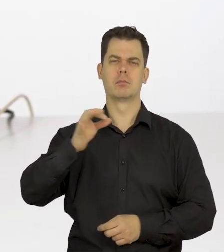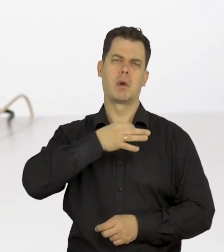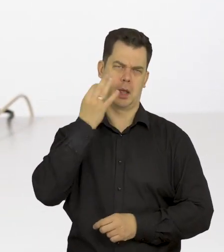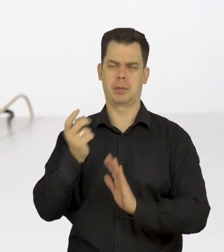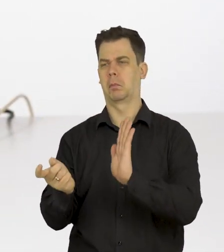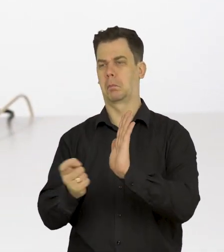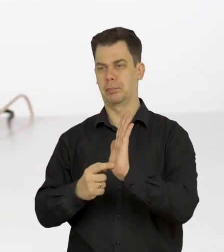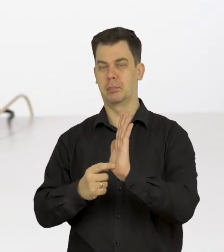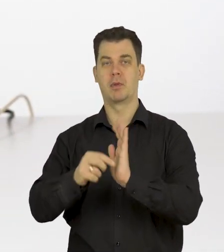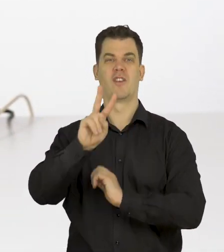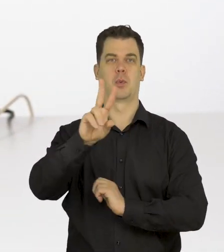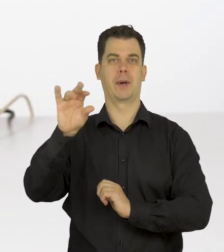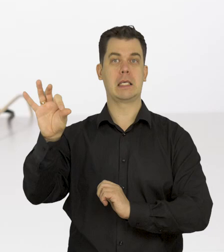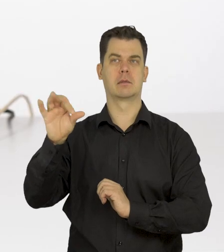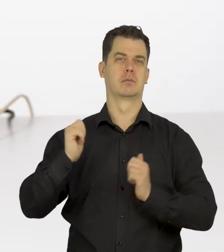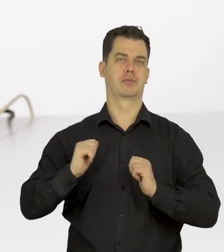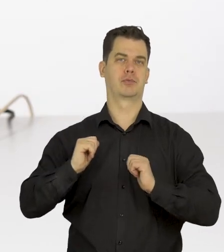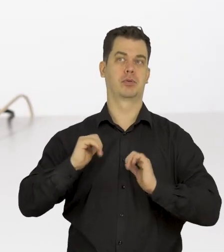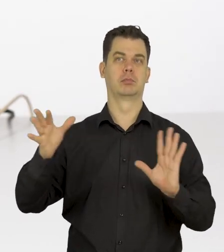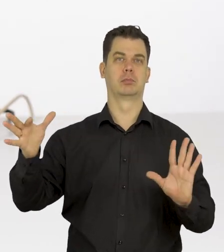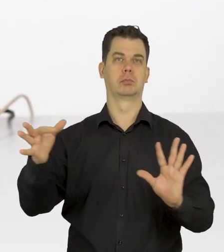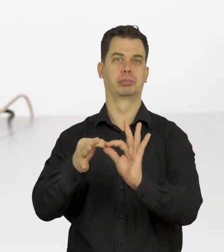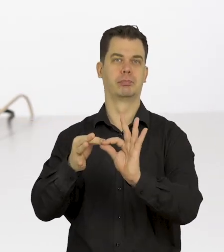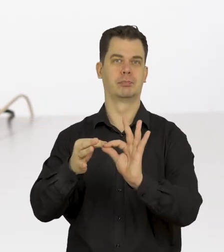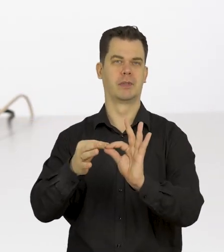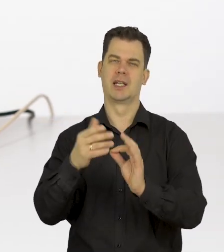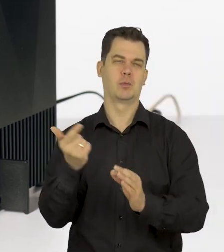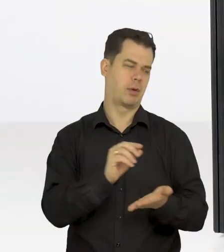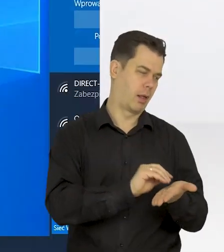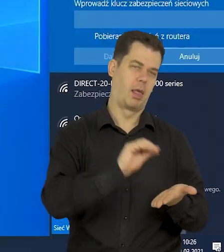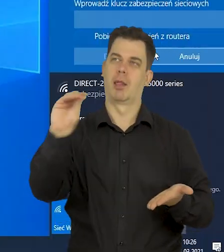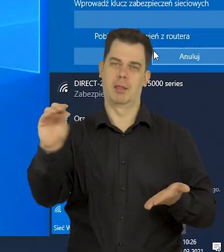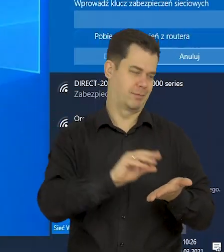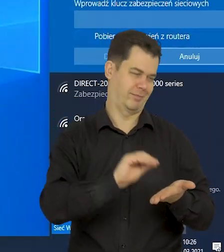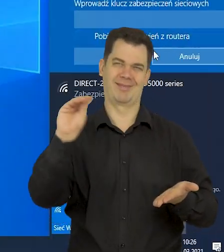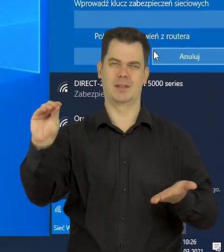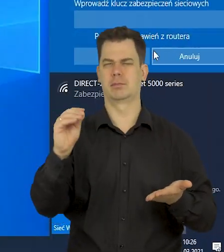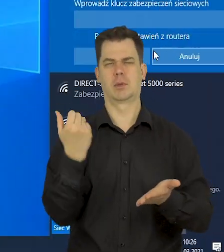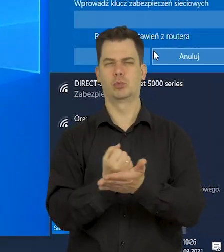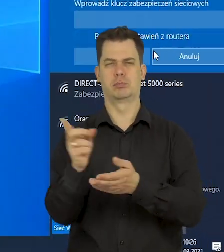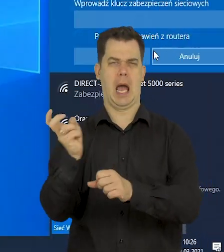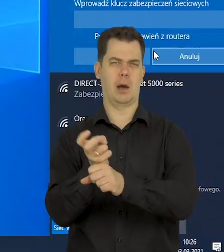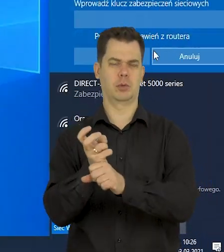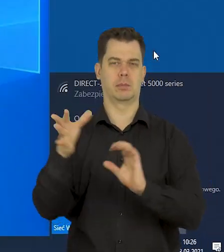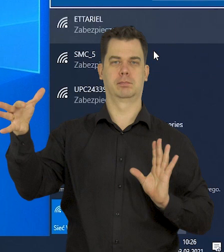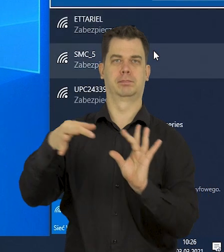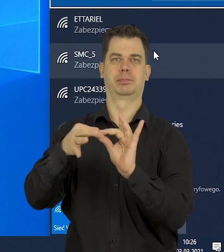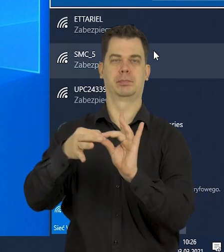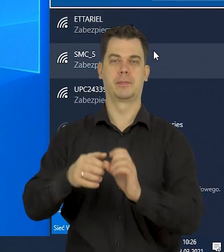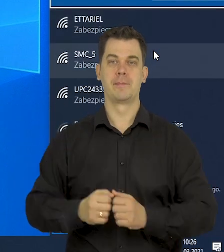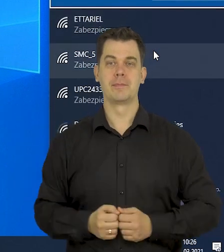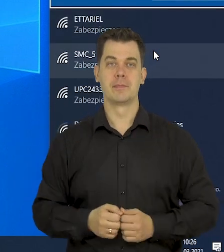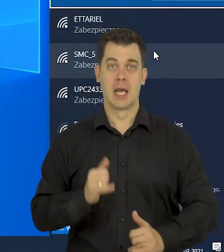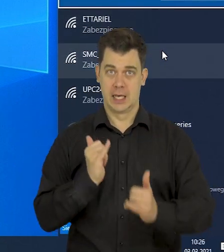go na modemie i poczekaj chwilę. Nie będziesz musiał wtedy przepisywać hasła, a urządzenie połączy się automatycznie.